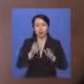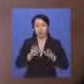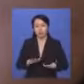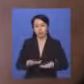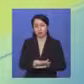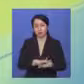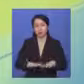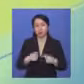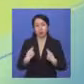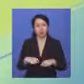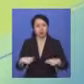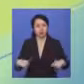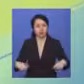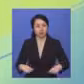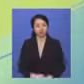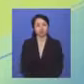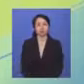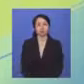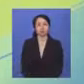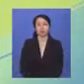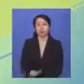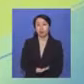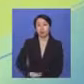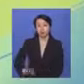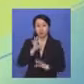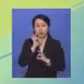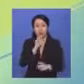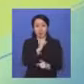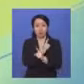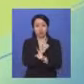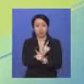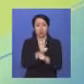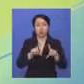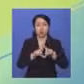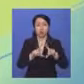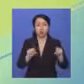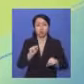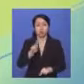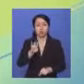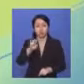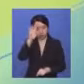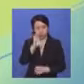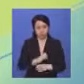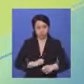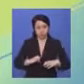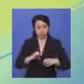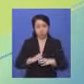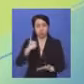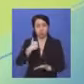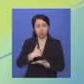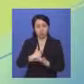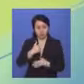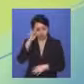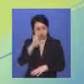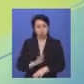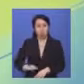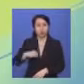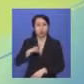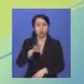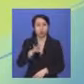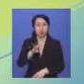рынке. В стране объявлен мораторий на создание объектов квазигосударственного сектора. Президент